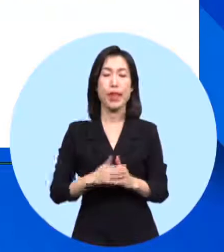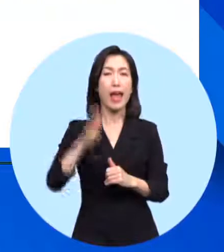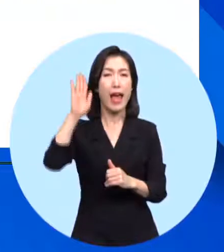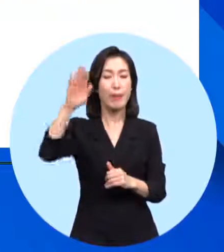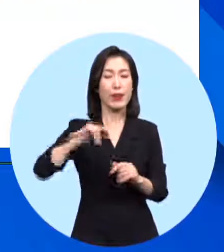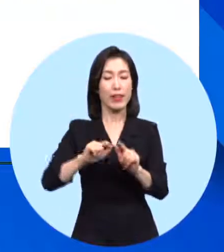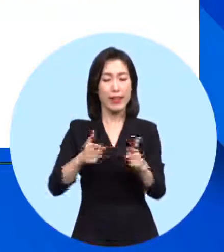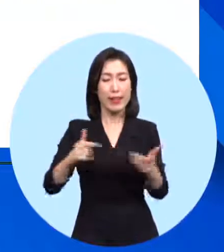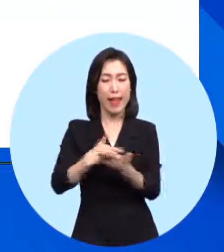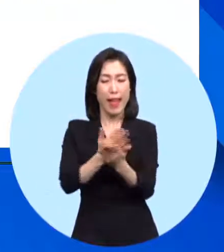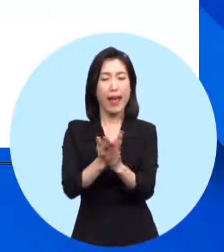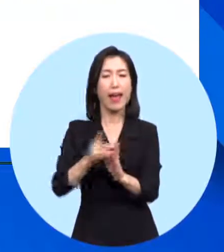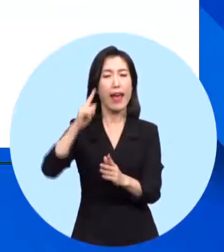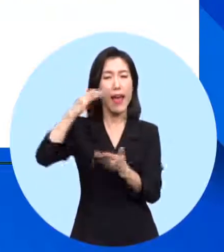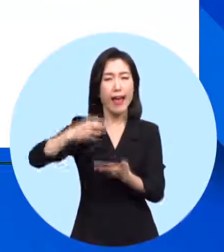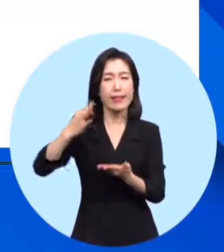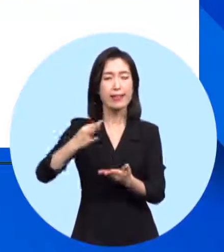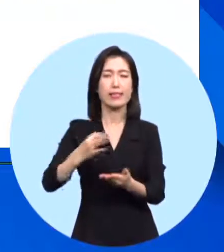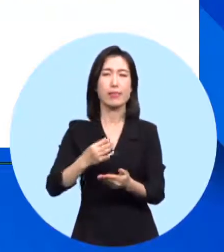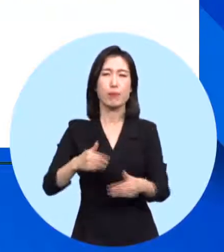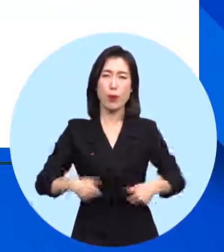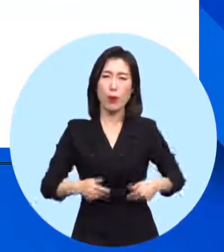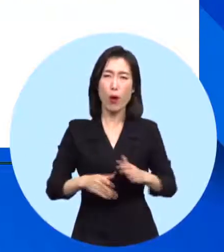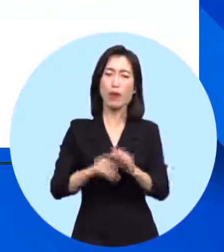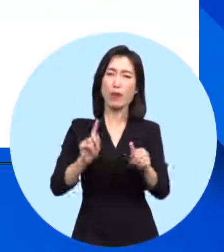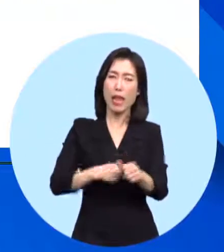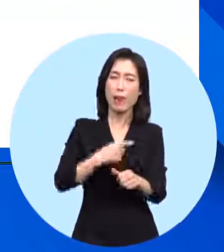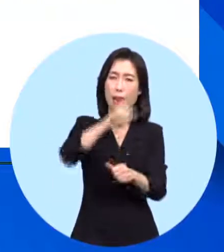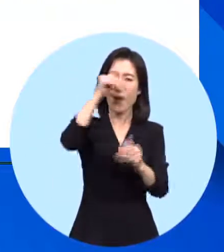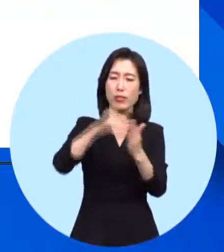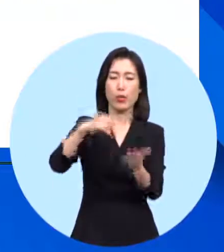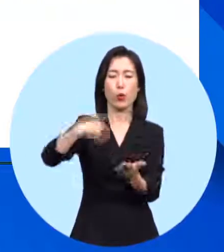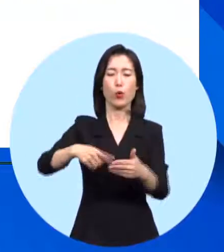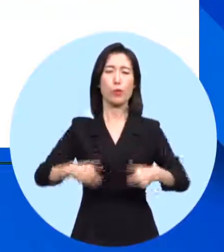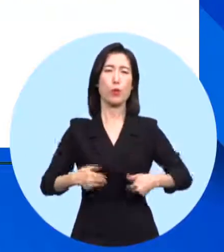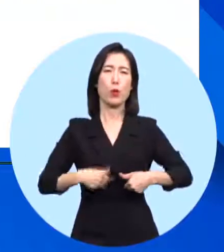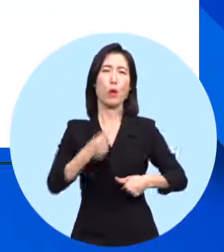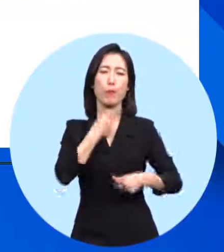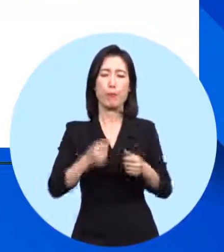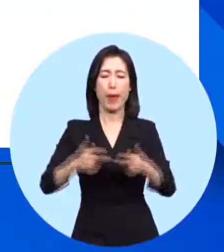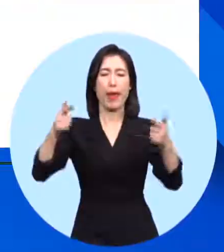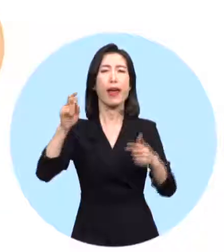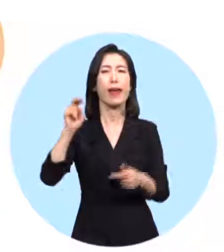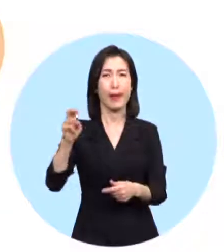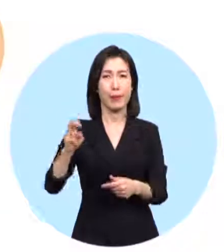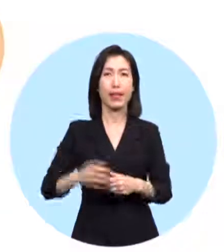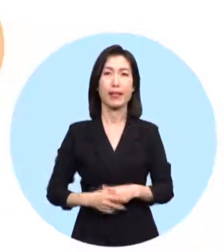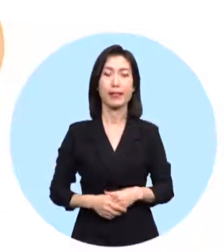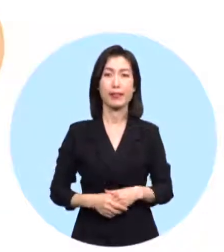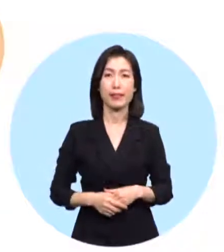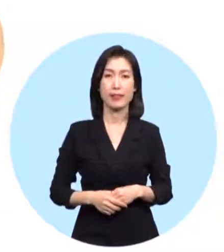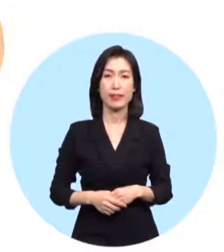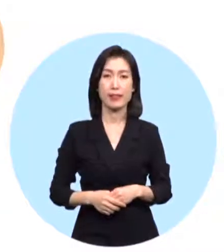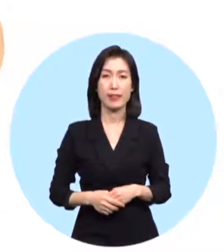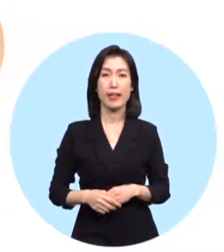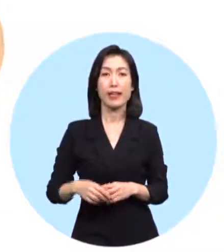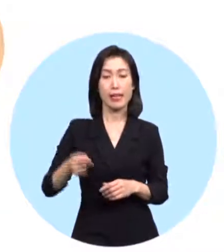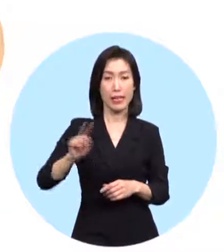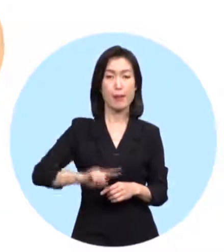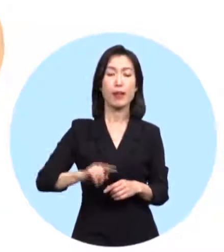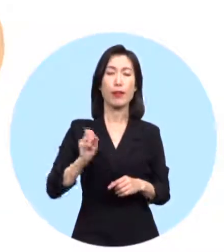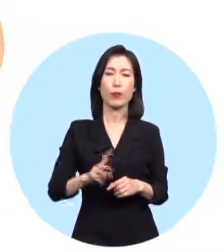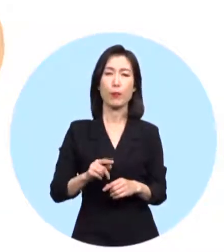가치를 요구하게 되고, 또 이런 게 평생교육의 수요를 급증하는 방향으로 이어지지 않을까 이렇게 보여집니다. 이어